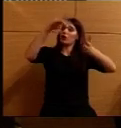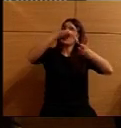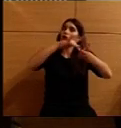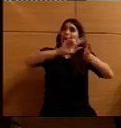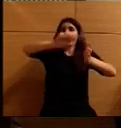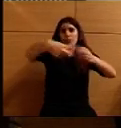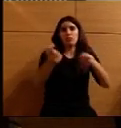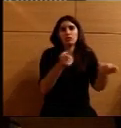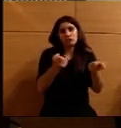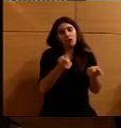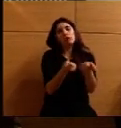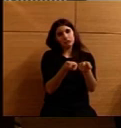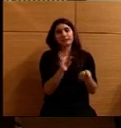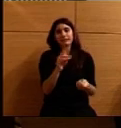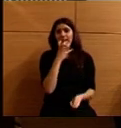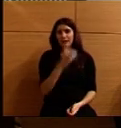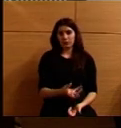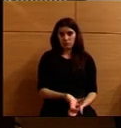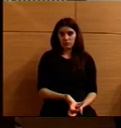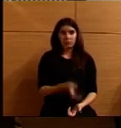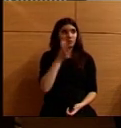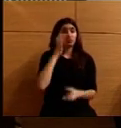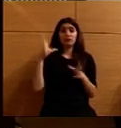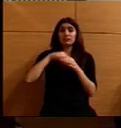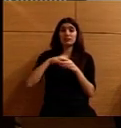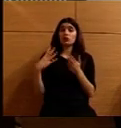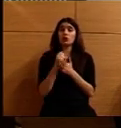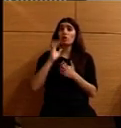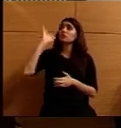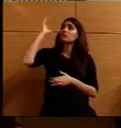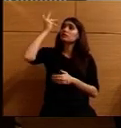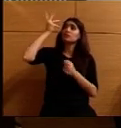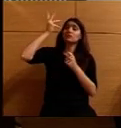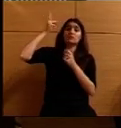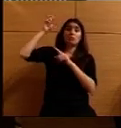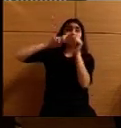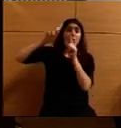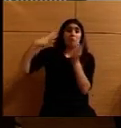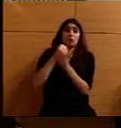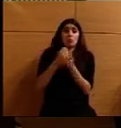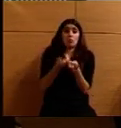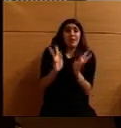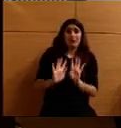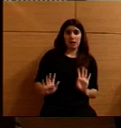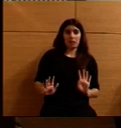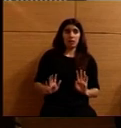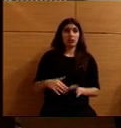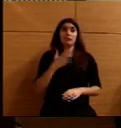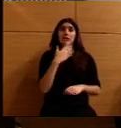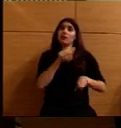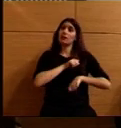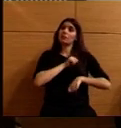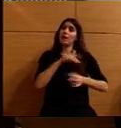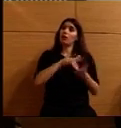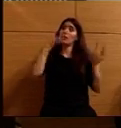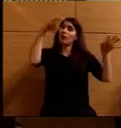les de vent i els temporals marítims, inclòs totes en la moció, perquè parla de vents climatològics adversos, caben tots ahí. Si estem esperant que